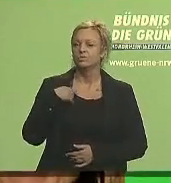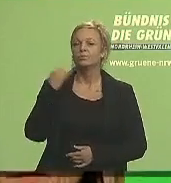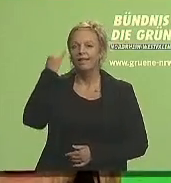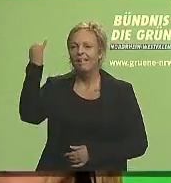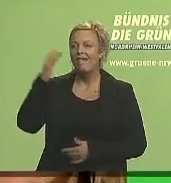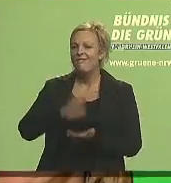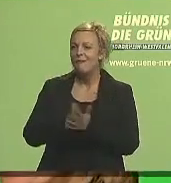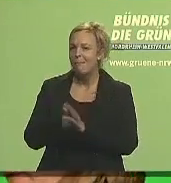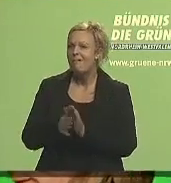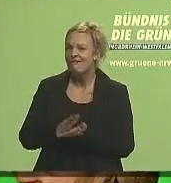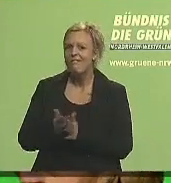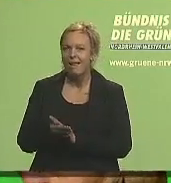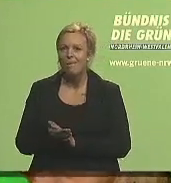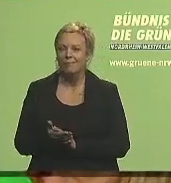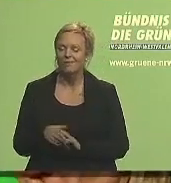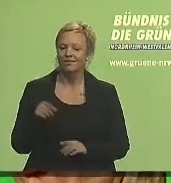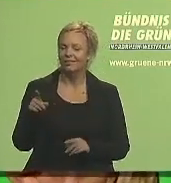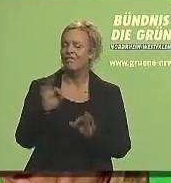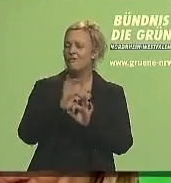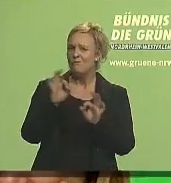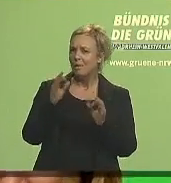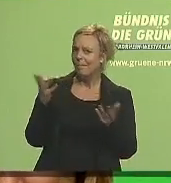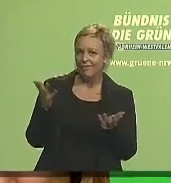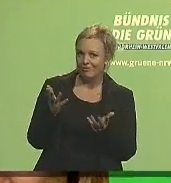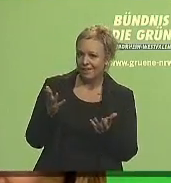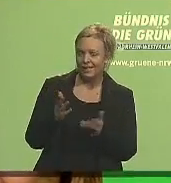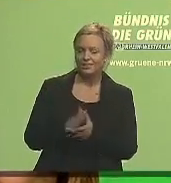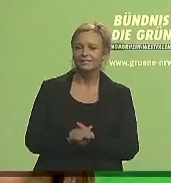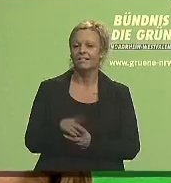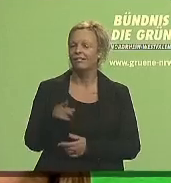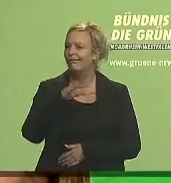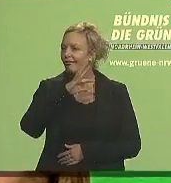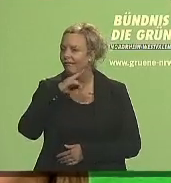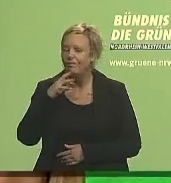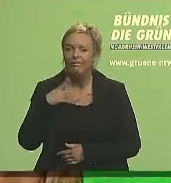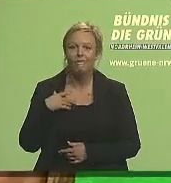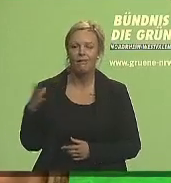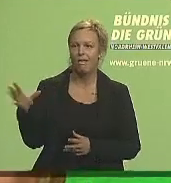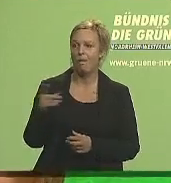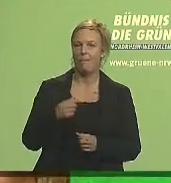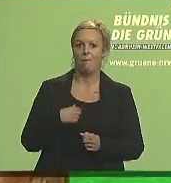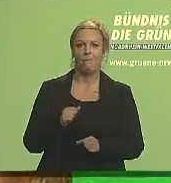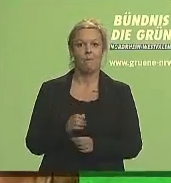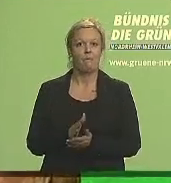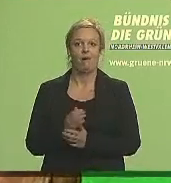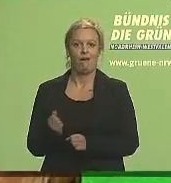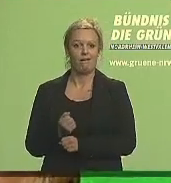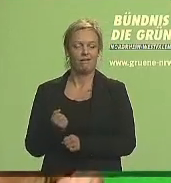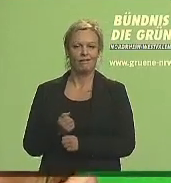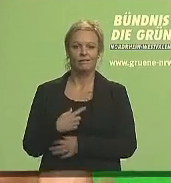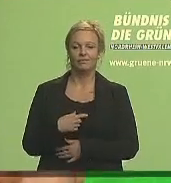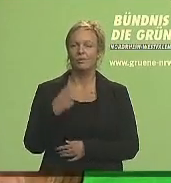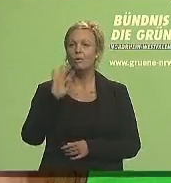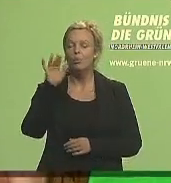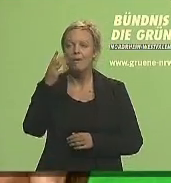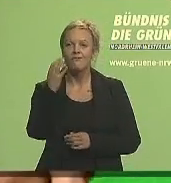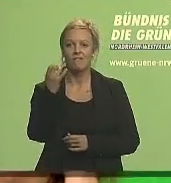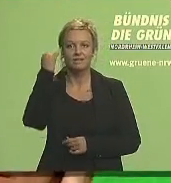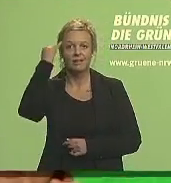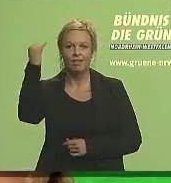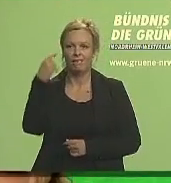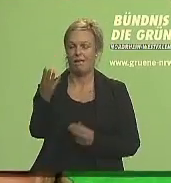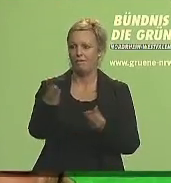Ideenwettbewerb ausgerufen und wunderbar daran ist ja vor allem, dass so viele mitgemacht haben. Also wir haben über 40 Ideen von euch bekommen